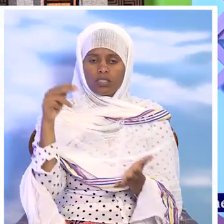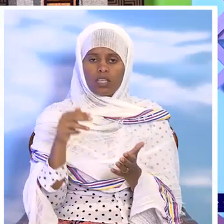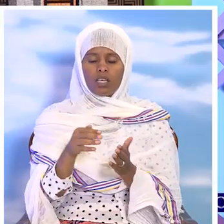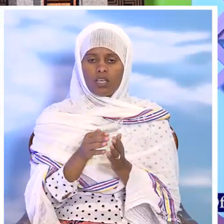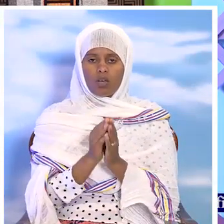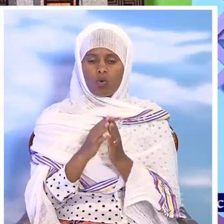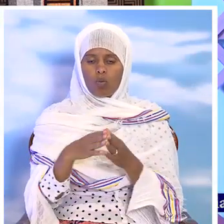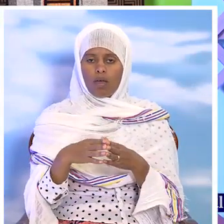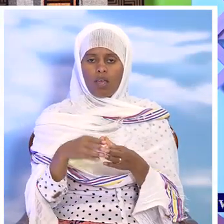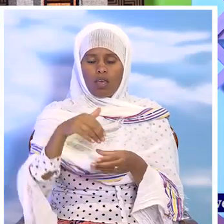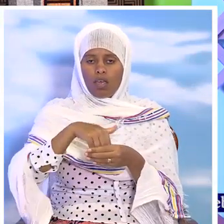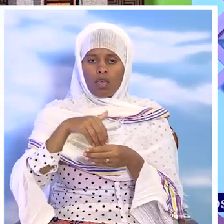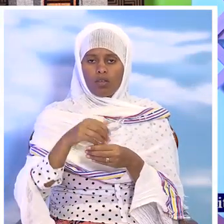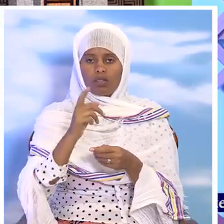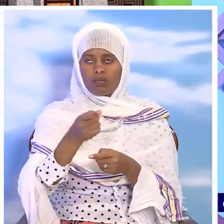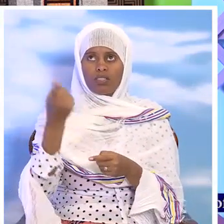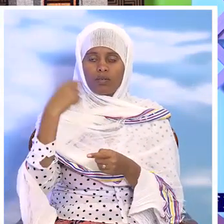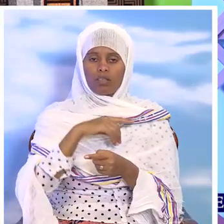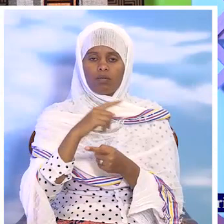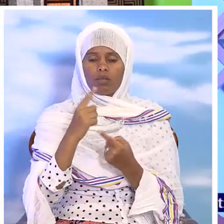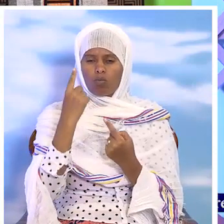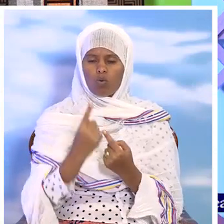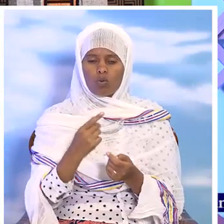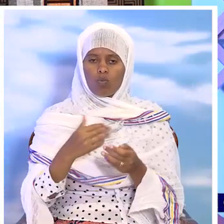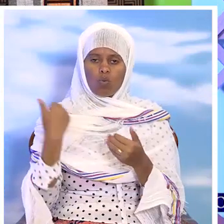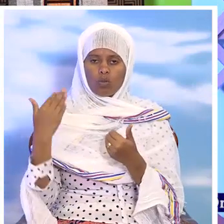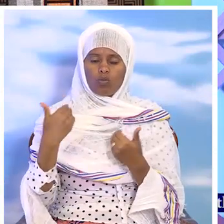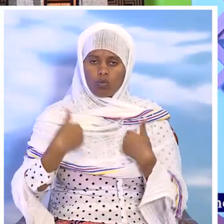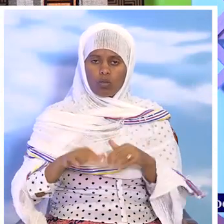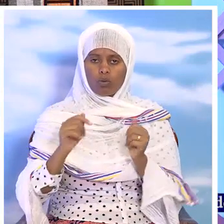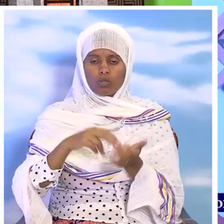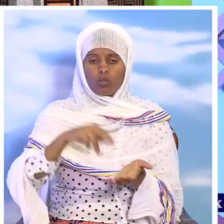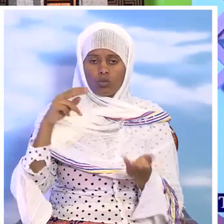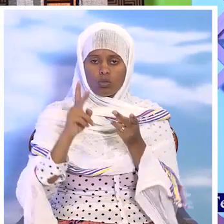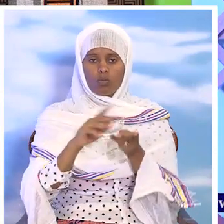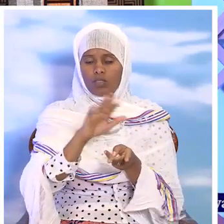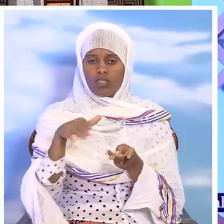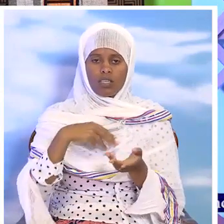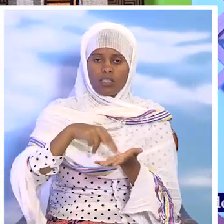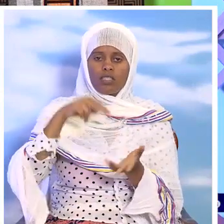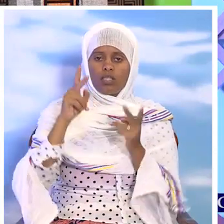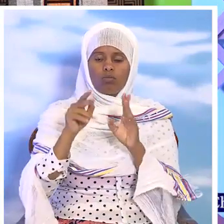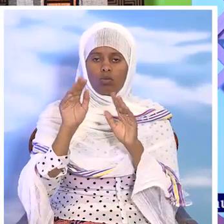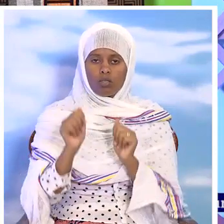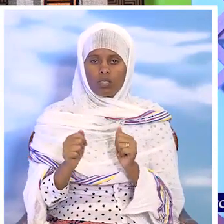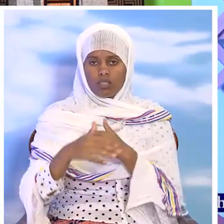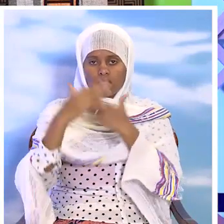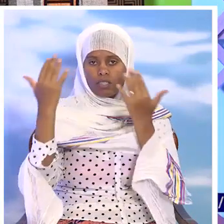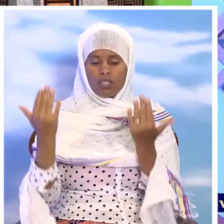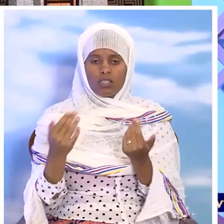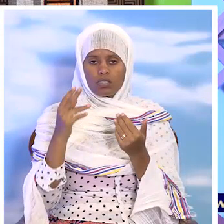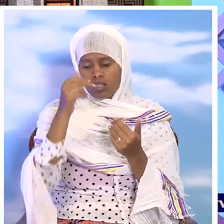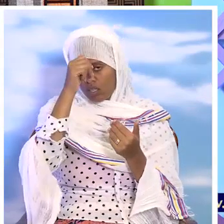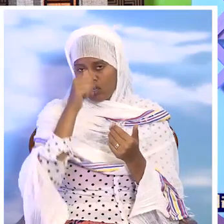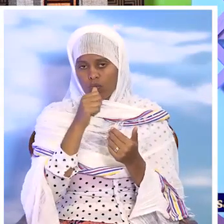ክንትንስእ ምኳና ከምቲ ክርስቶስ በኩር ሙታን ኮይኑ ዝተንስኦ ንሕና እውን ክንትንስእ ምኳና ዝገልፅ እውን ኣብ